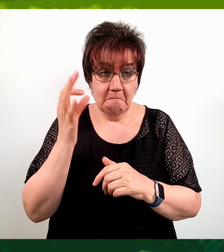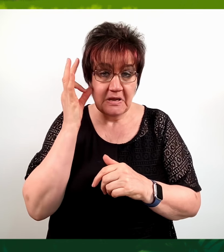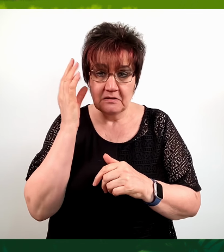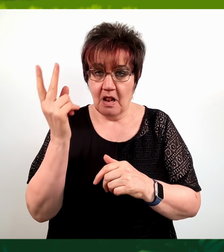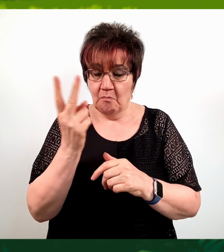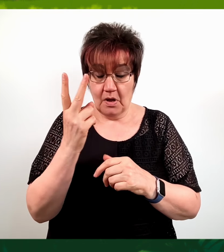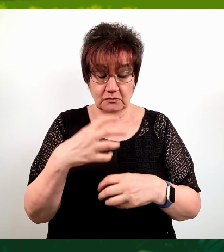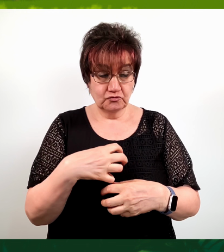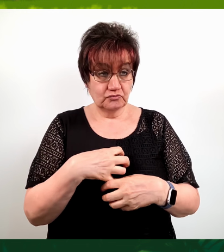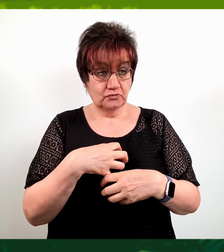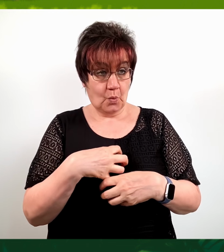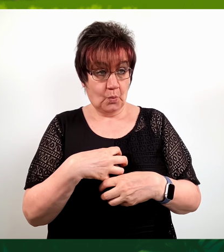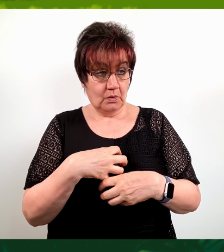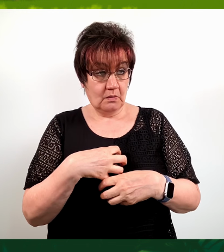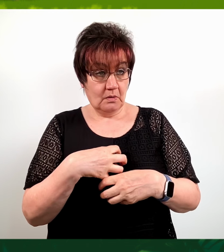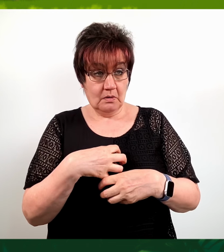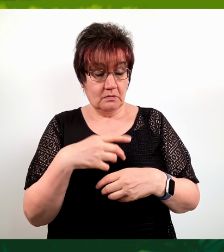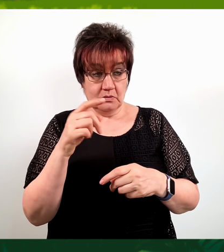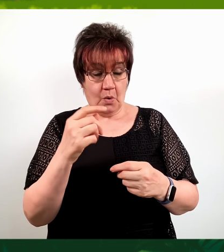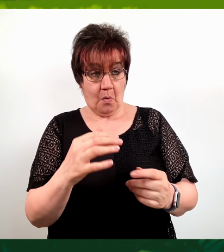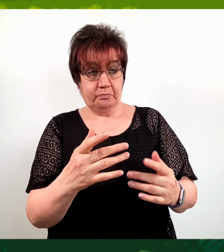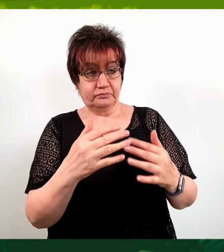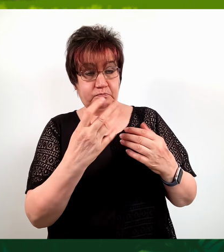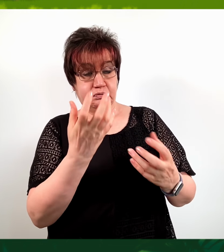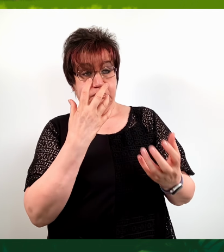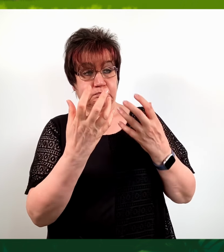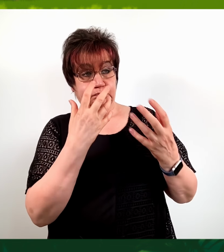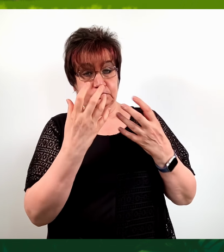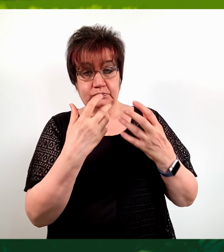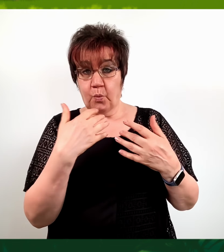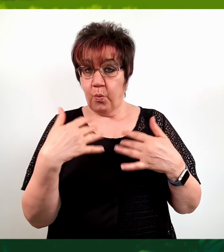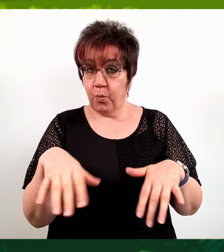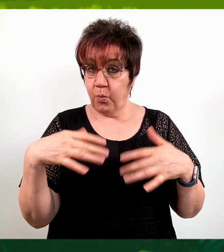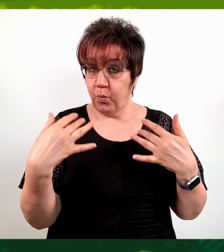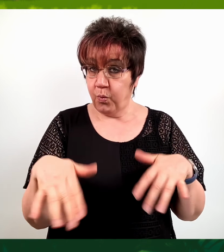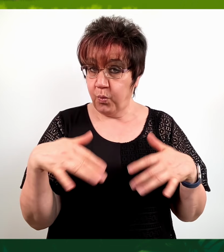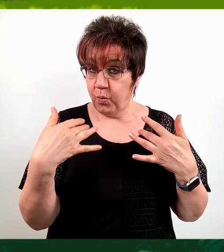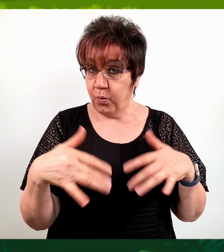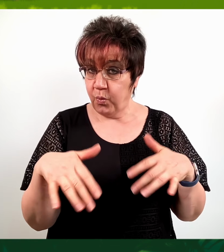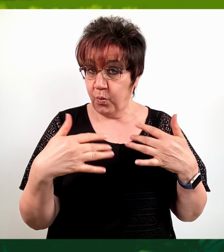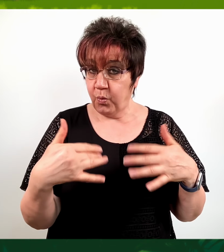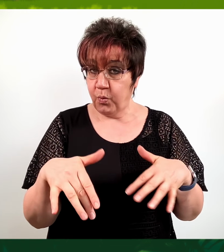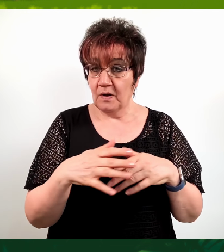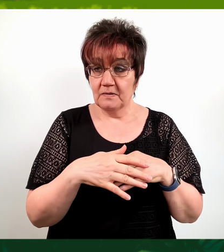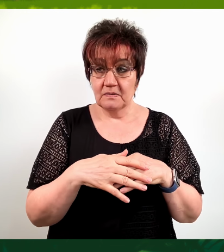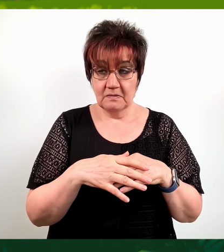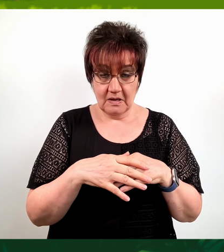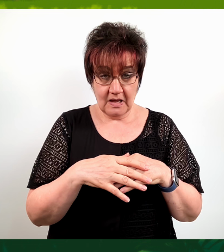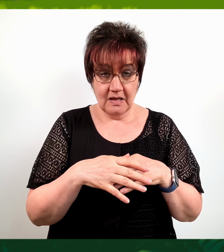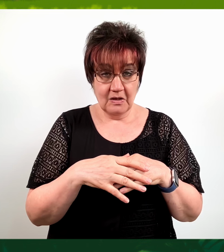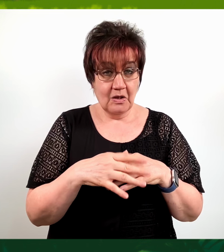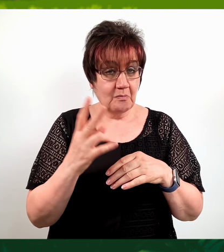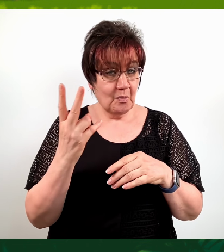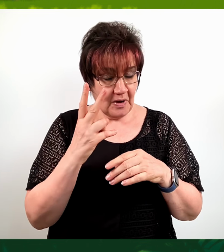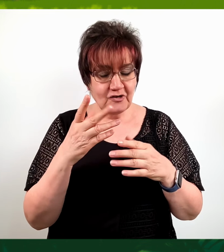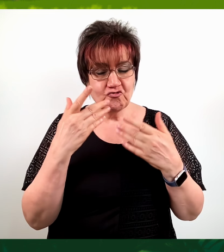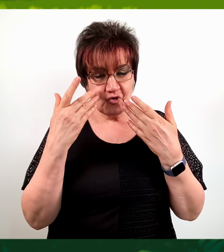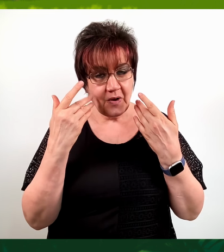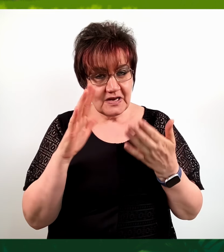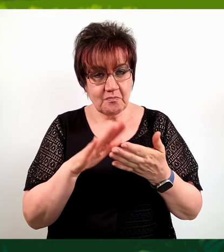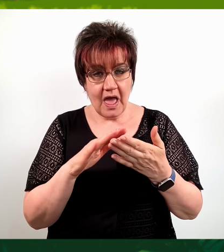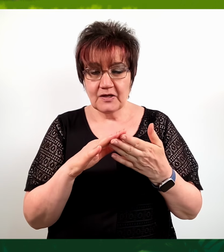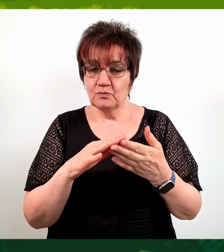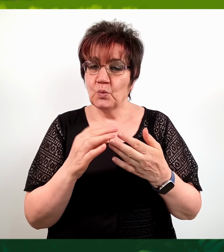Die Mädchen waren ganz erschrocken von den wilden und forschen Worten des Zwerges. Dennoch blieben sie aber freundlich